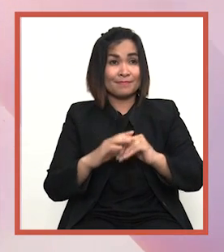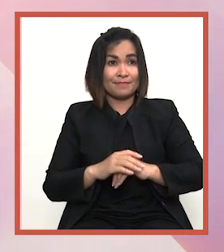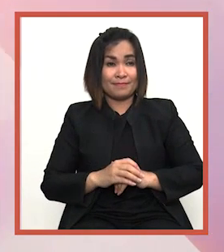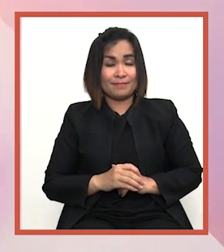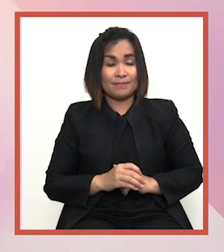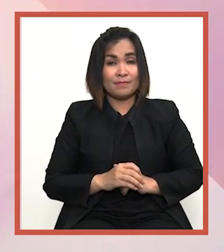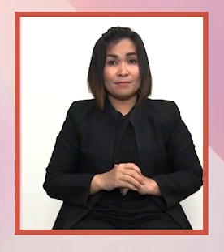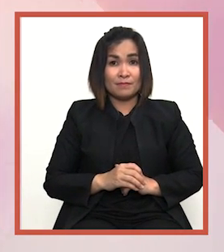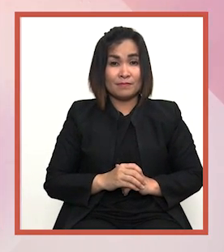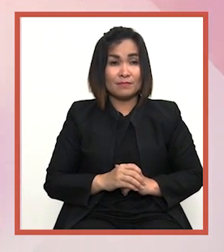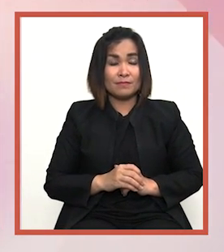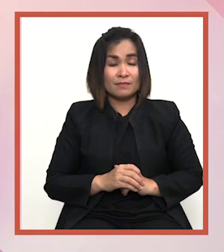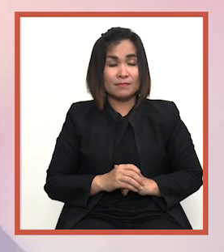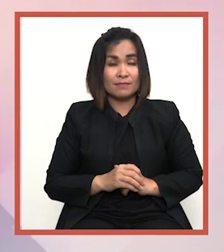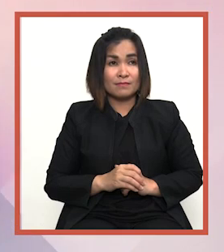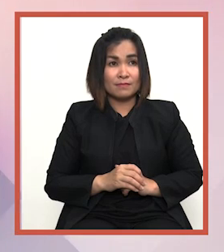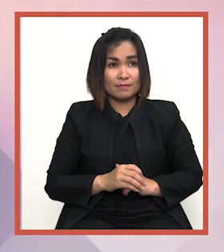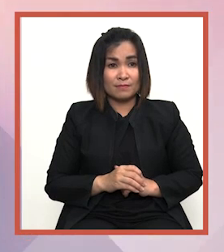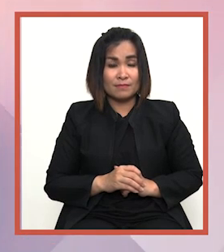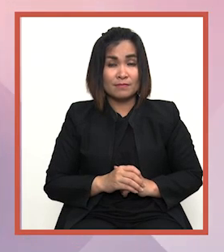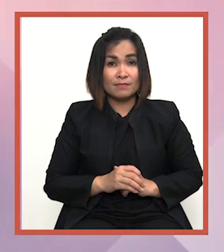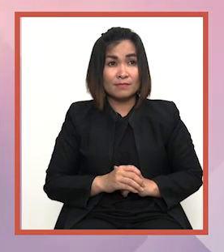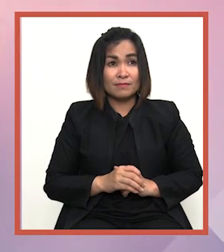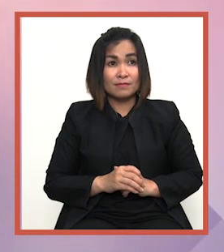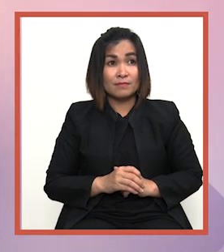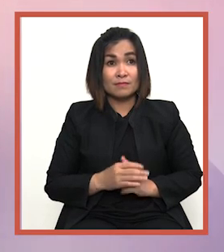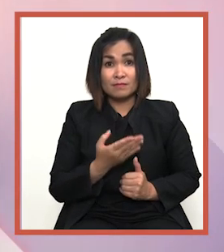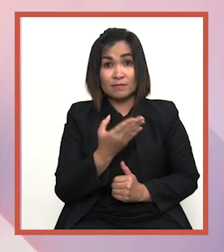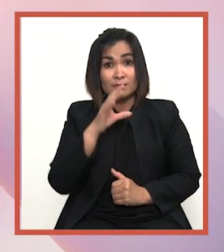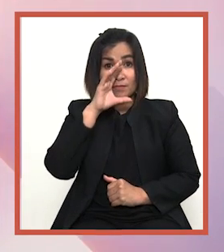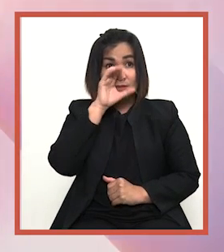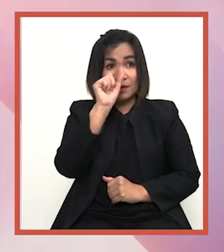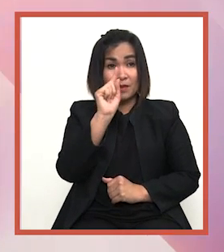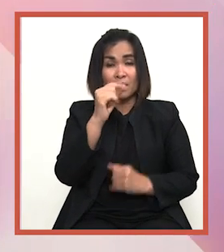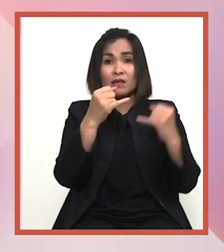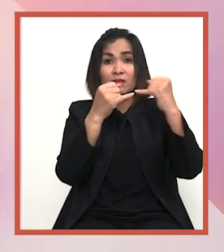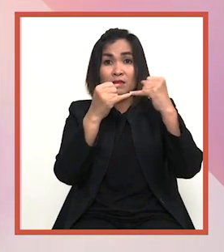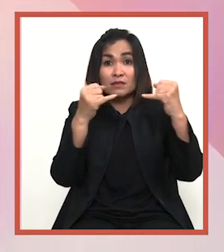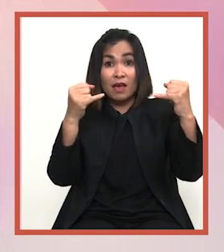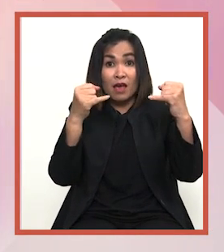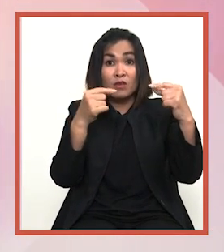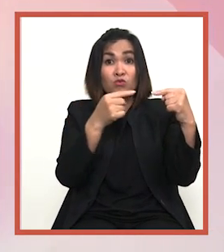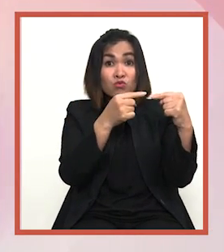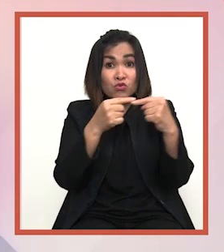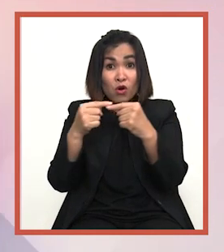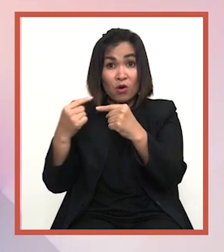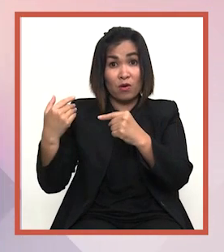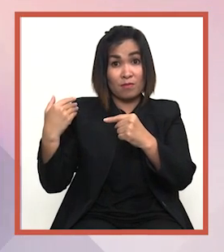อันนี้นักเรียนจะสังเกตเห็นจุดต่อสายสวิต